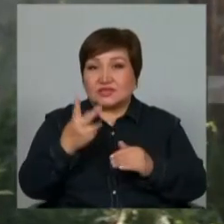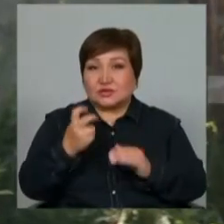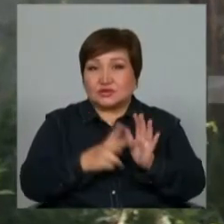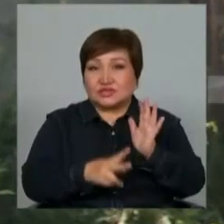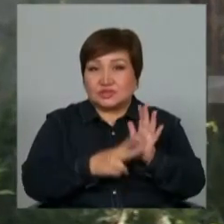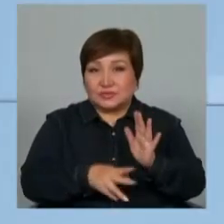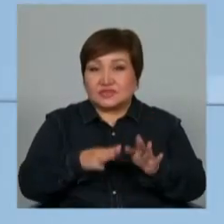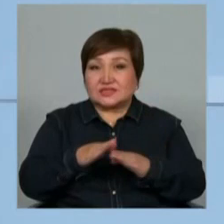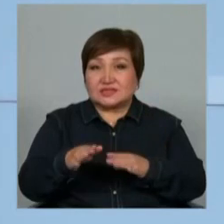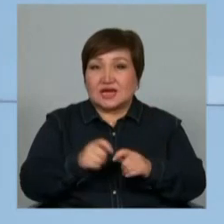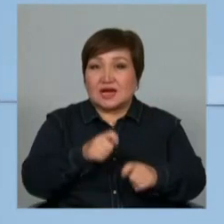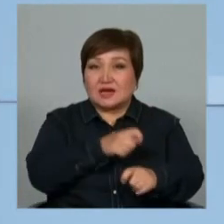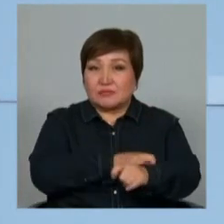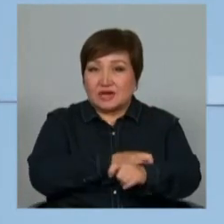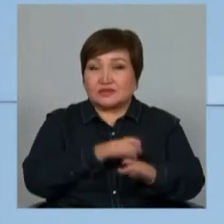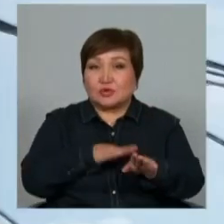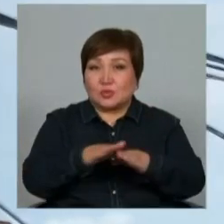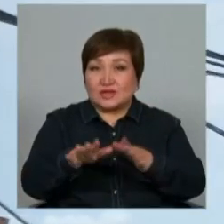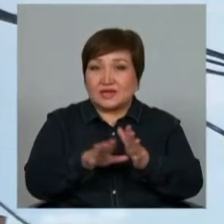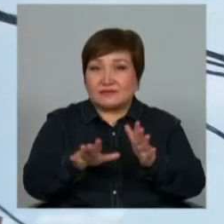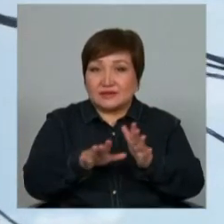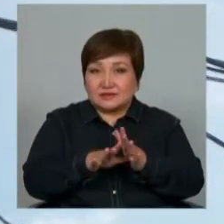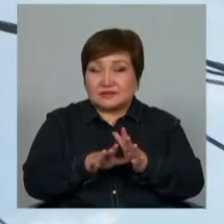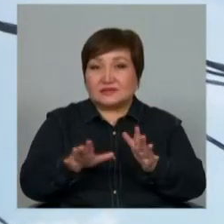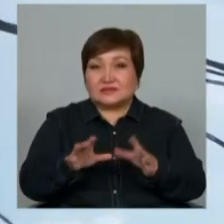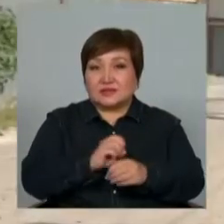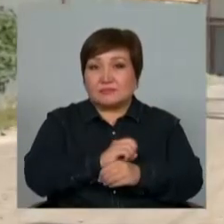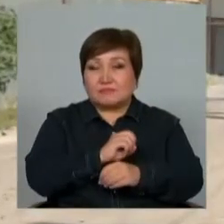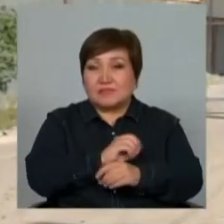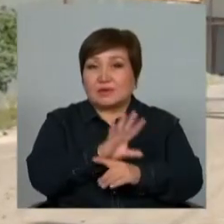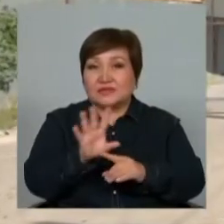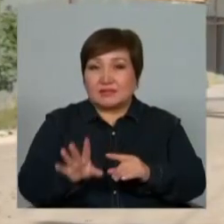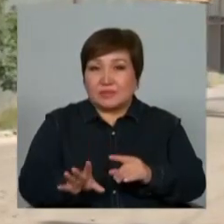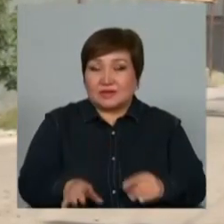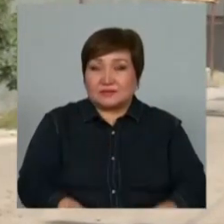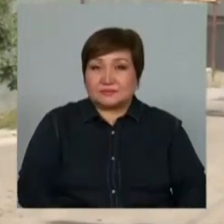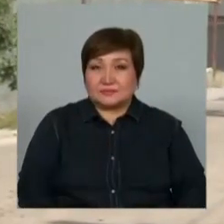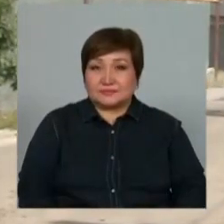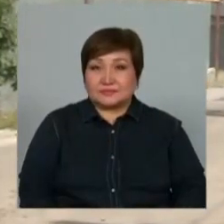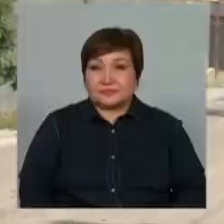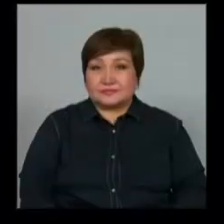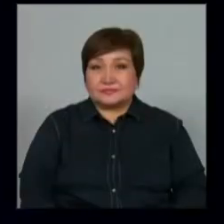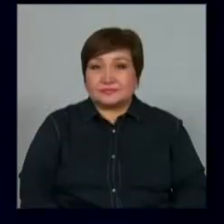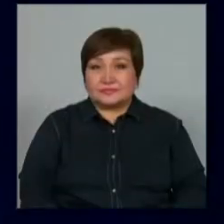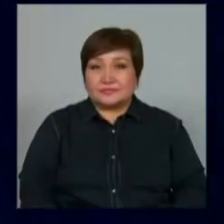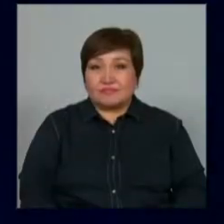аумақ толық электр жүйесімен қамтылмақ. Сымбат Ноғай, Айдана Нұраш, Ғани Қалуф, Алматы телеарнасы.